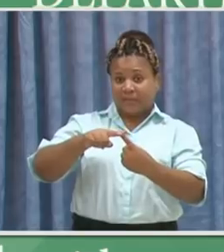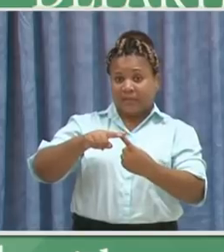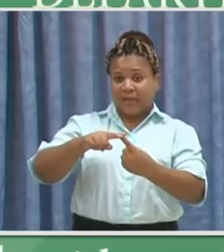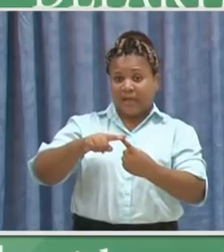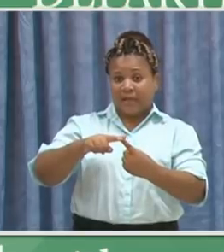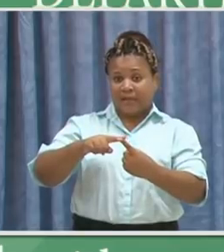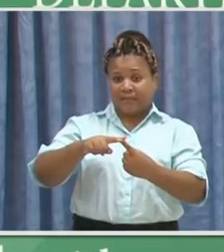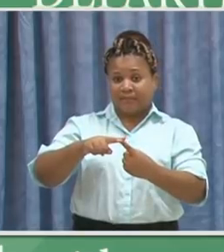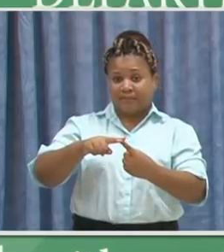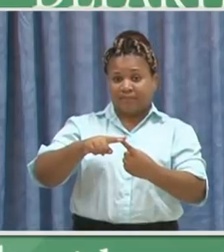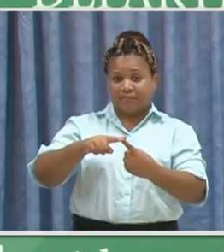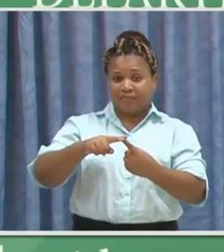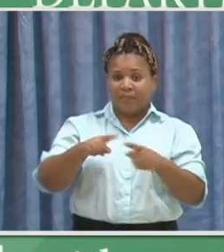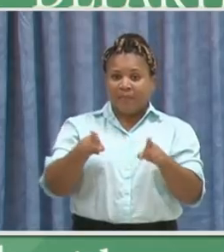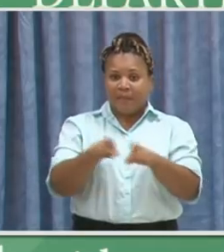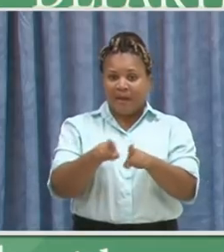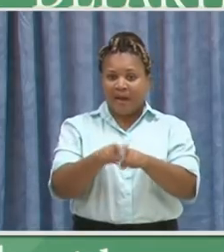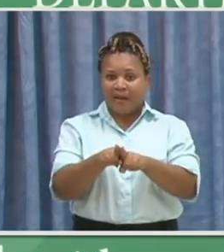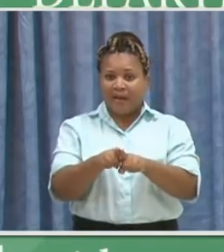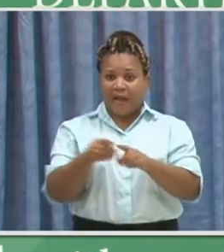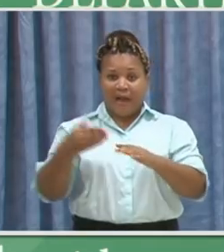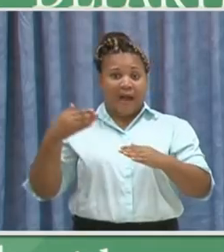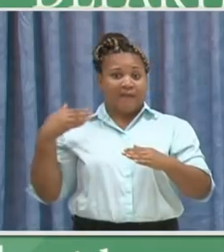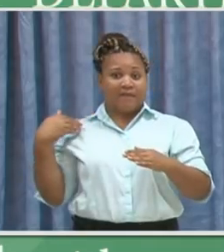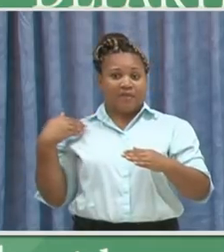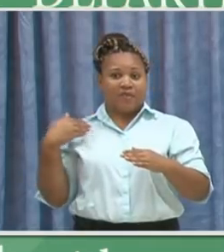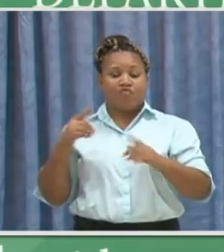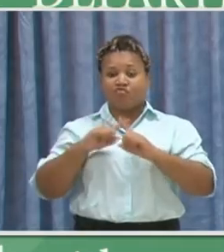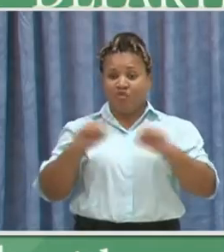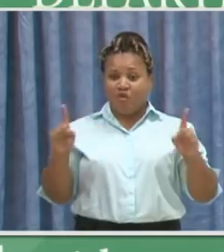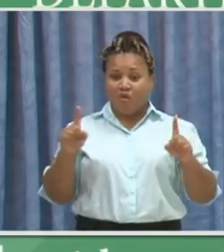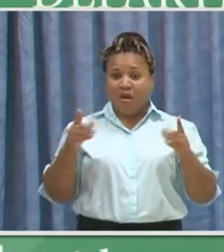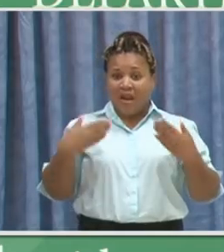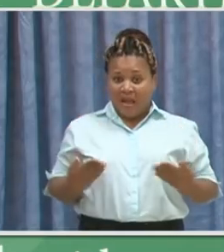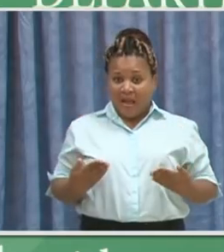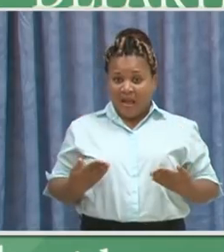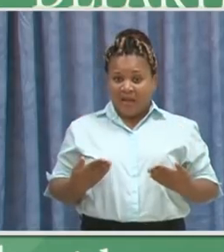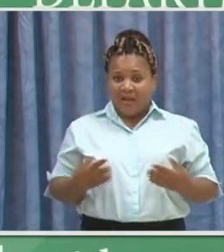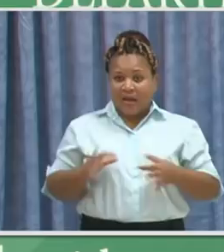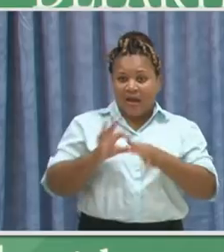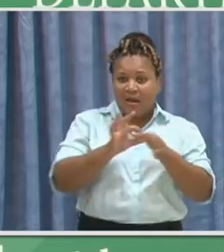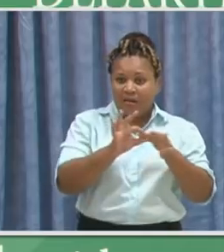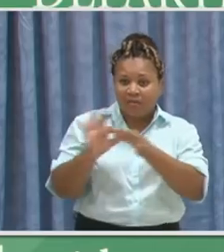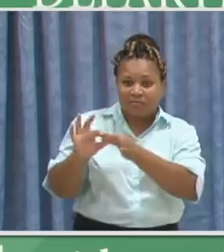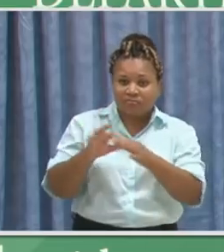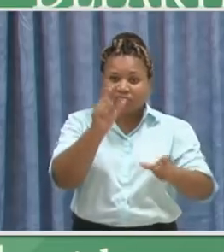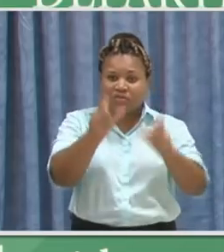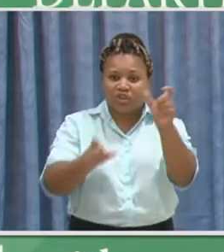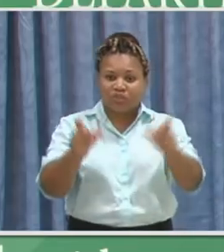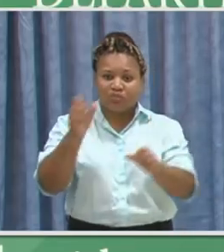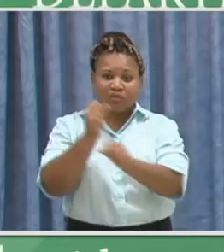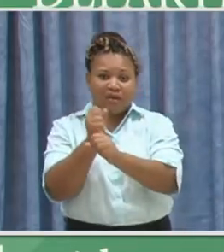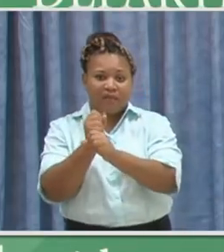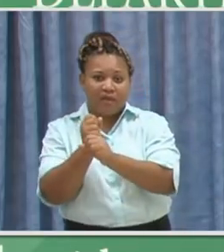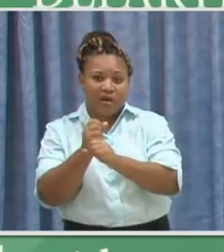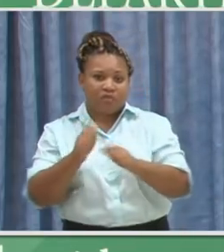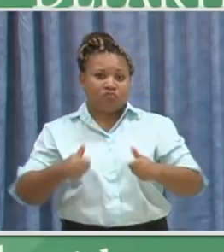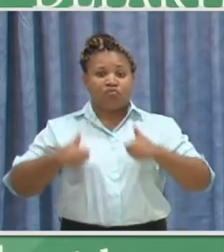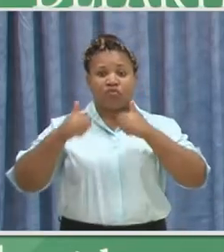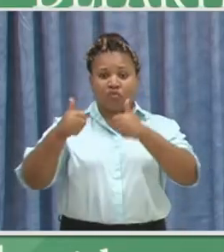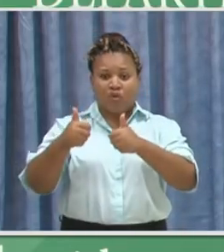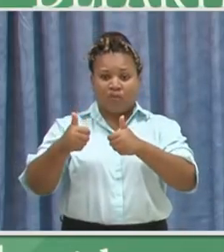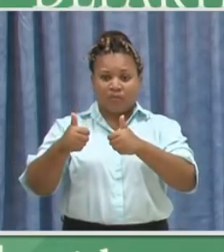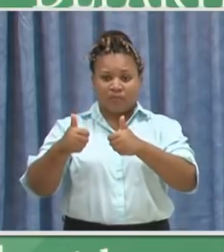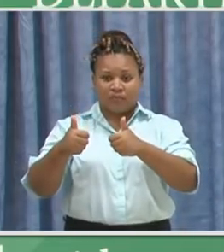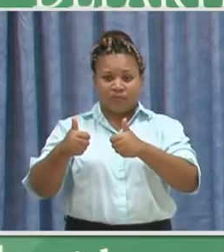Nous travaillons constamment avec le public, nous avons une coopération, tout l'engagement. Et aujourd'hui, nous finalisons